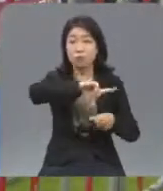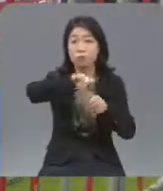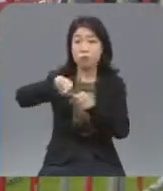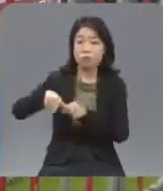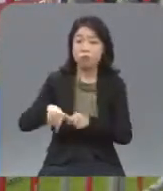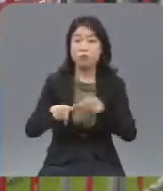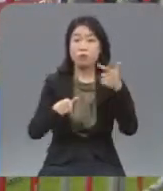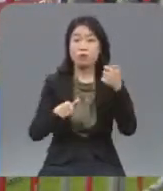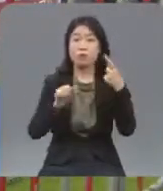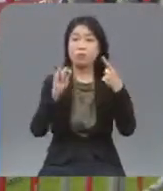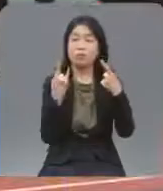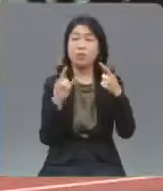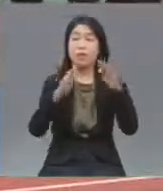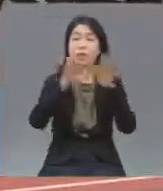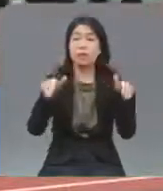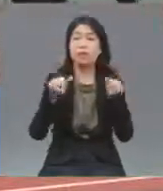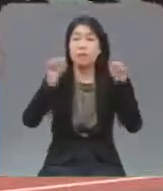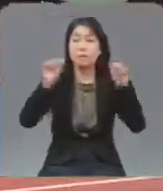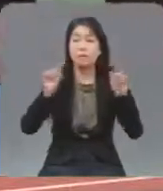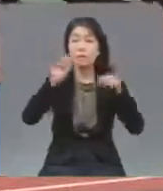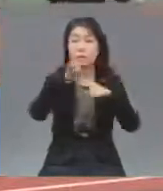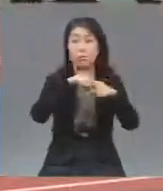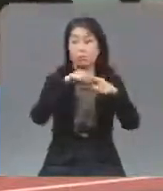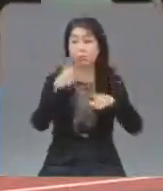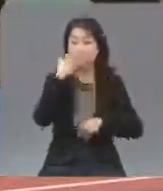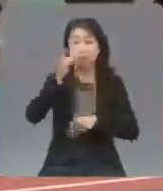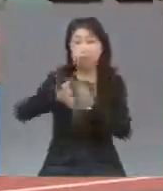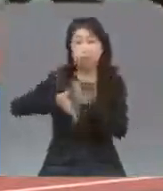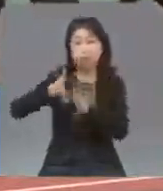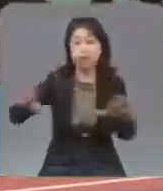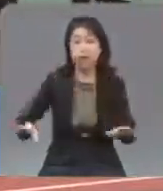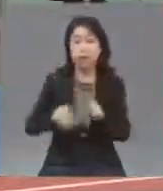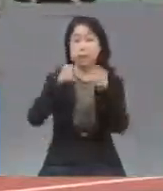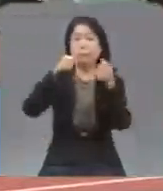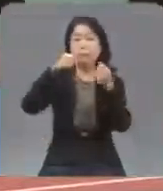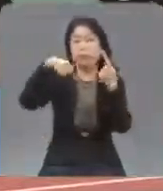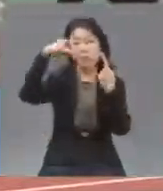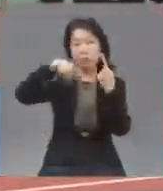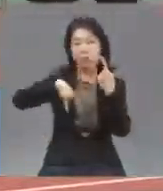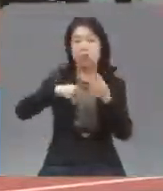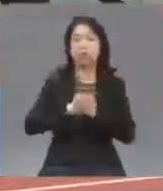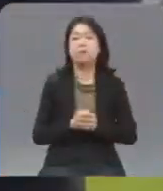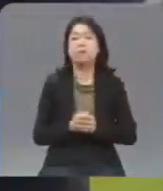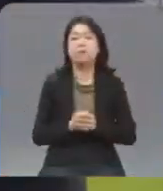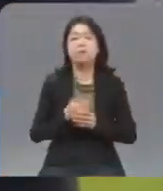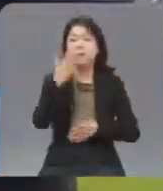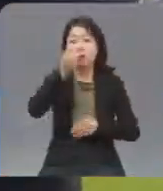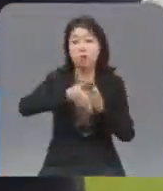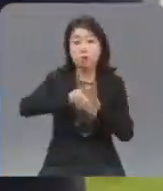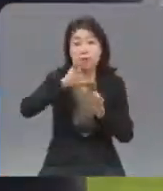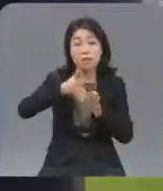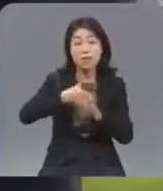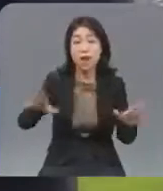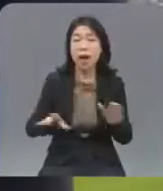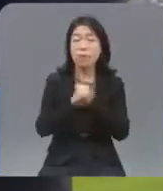열린 제61회 전라남도 체육대회에서 순천시가 종합 우승했습니다. 순천시는